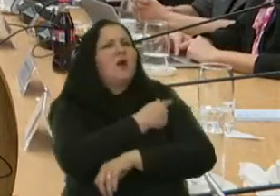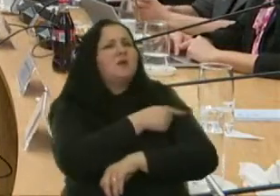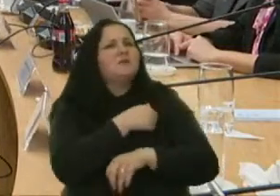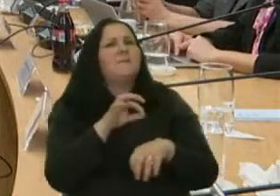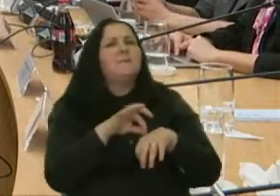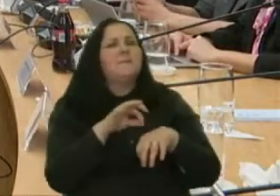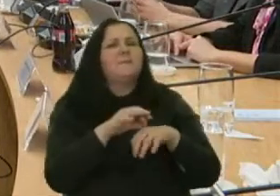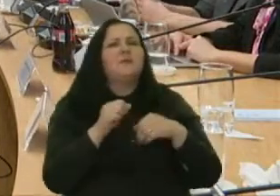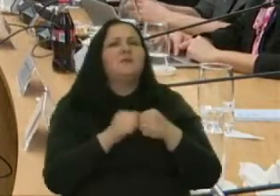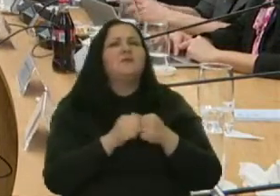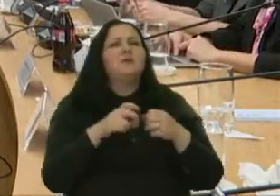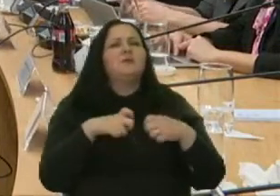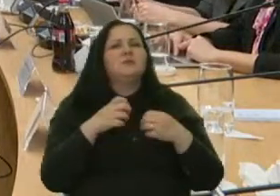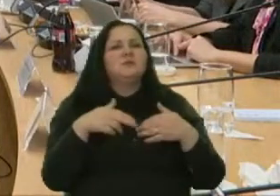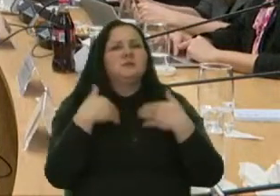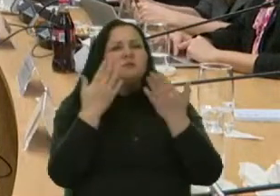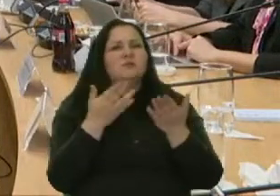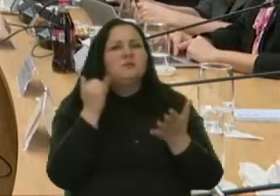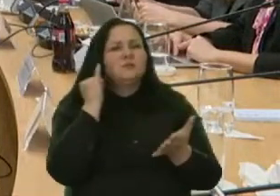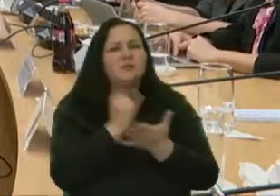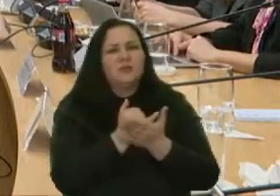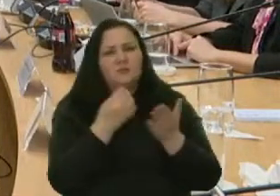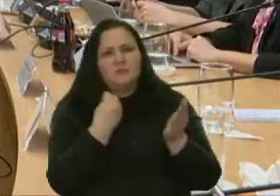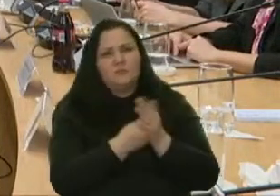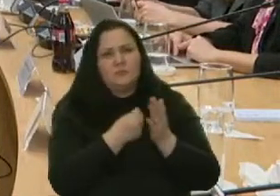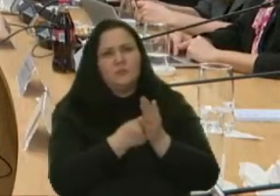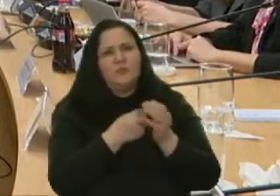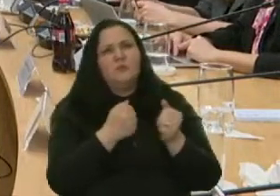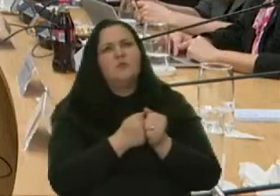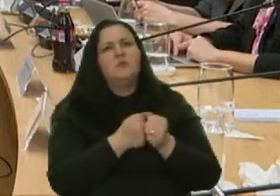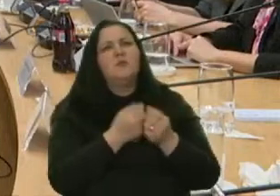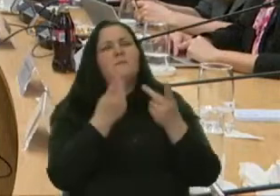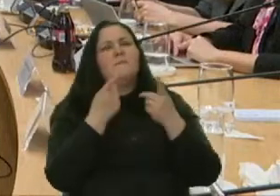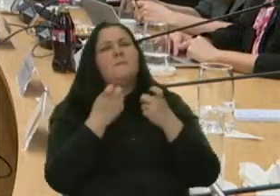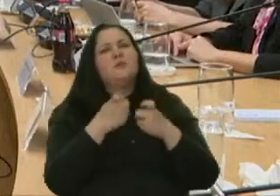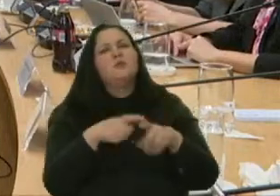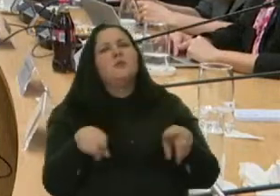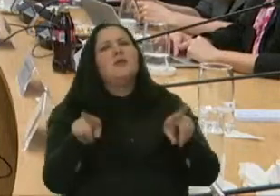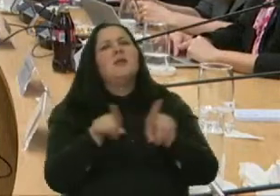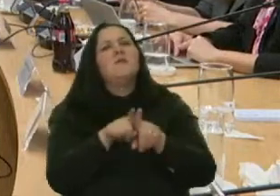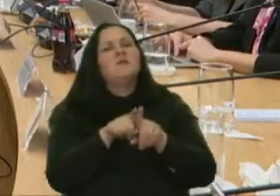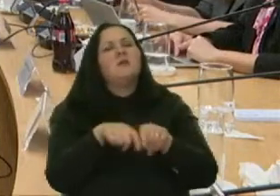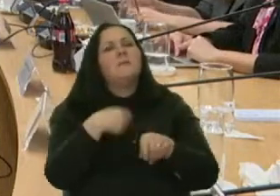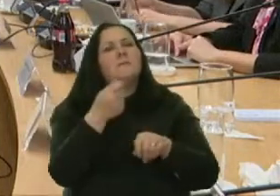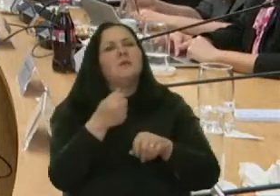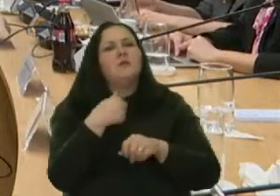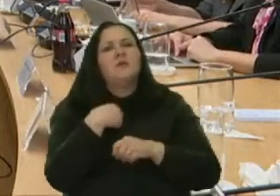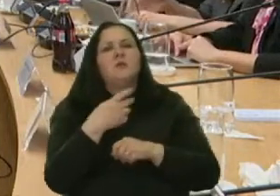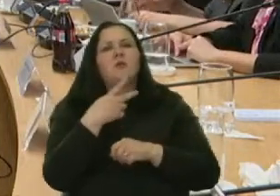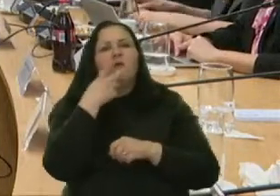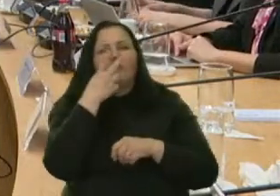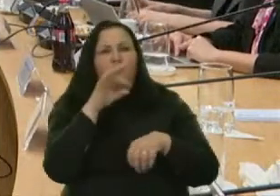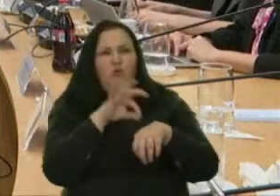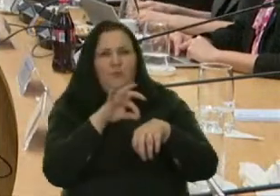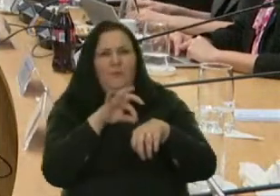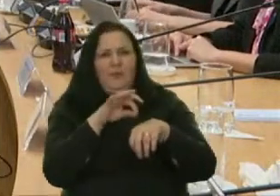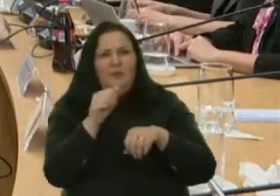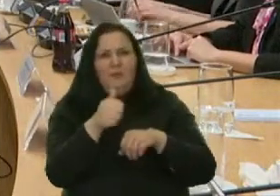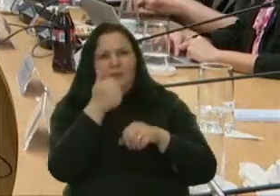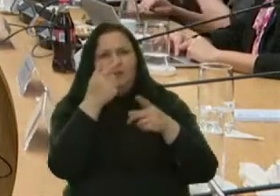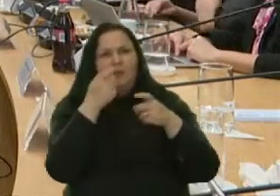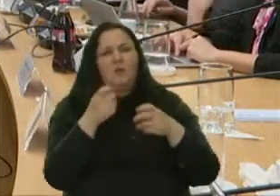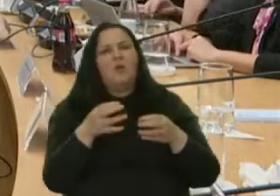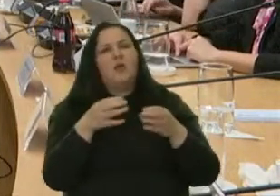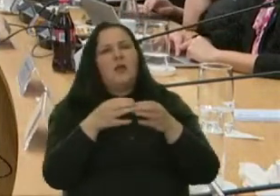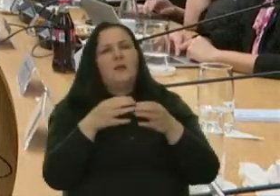medicale se acordă drepturi salariale repet pentru funcții similare în plată adică nu poate un medic primar de la un